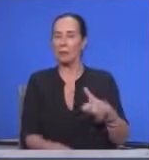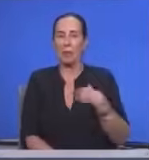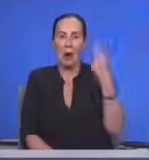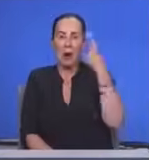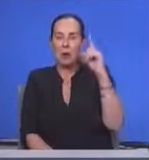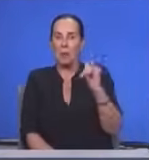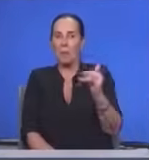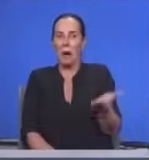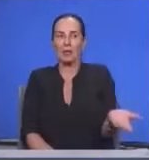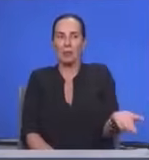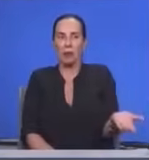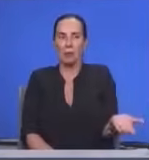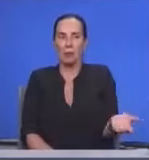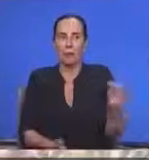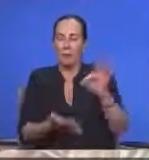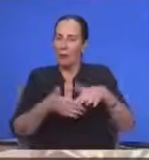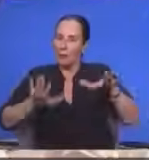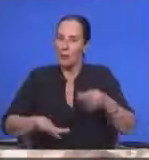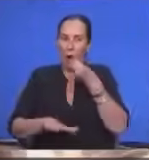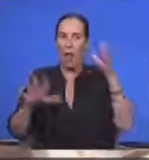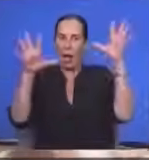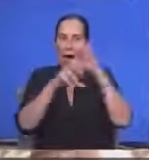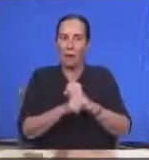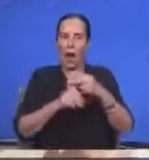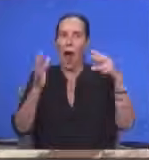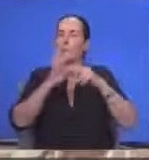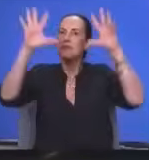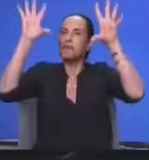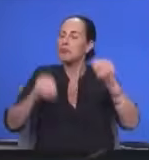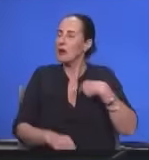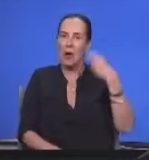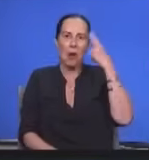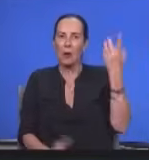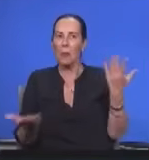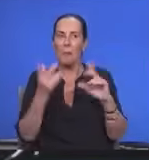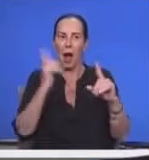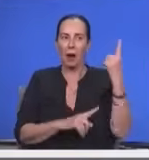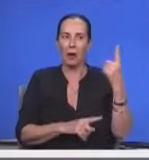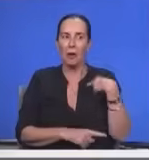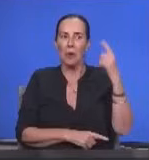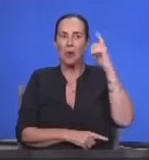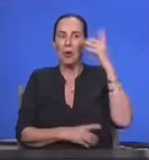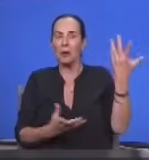רק אלוהים יודע את מצבנו. המשפחה.